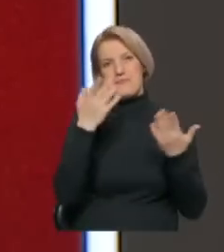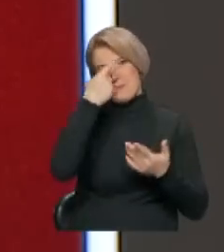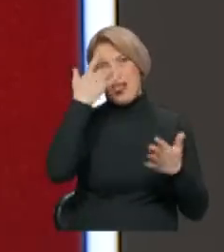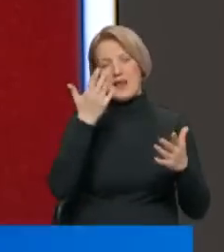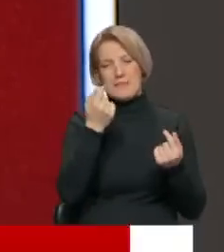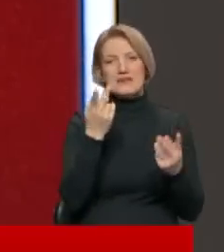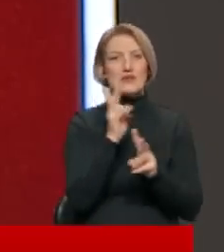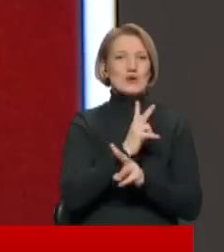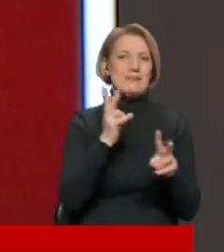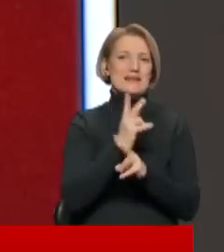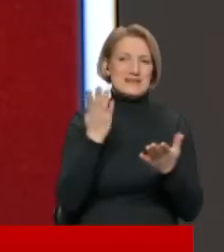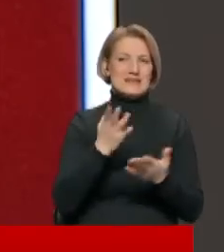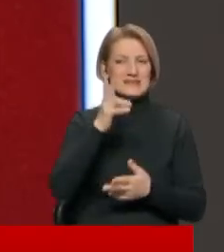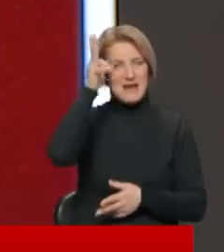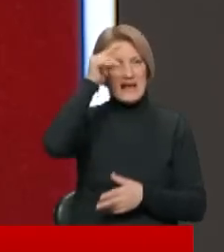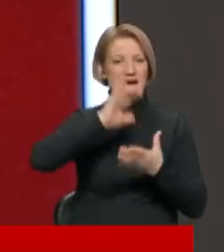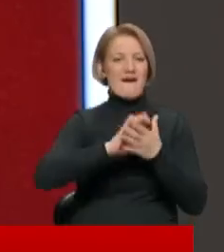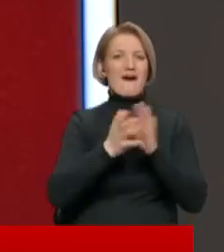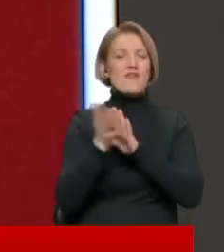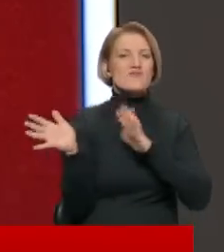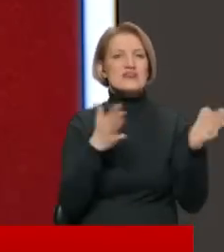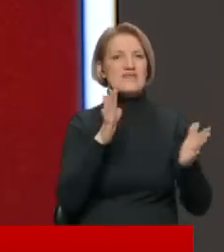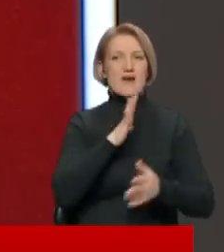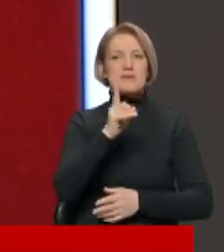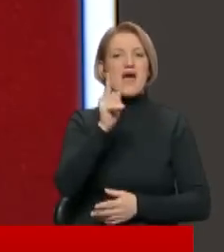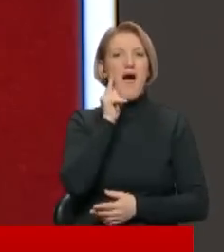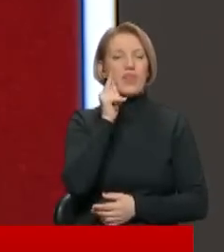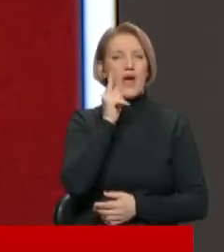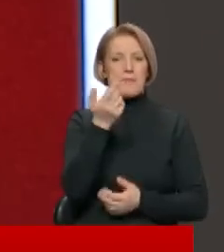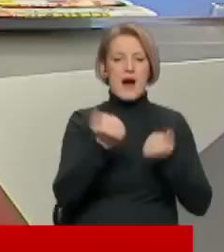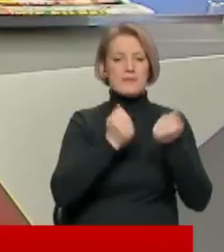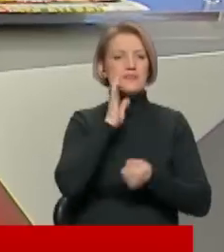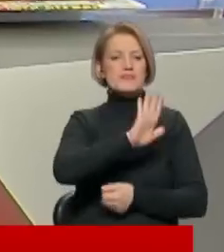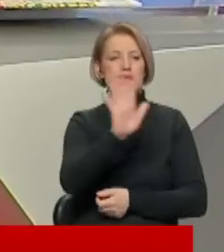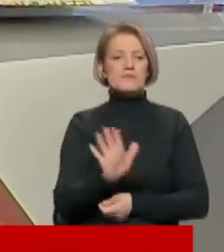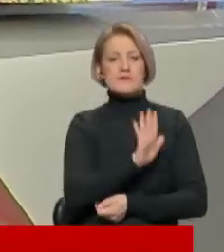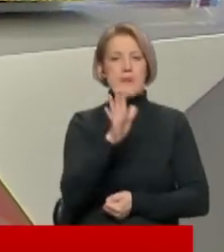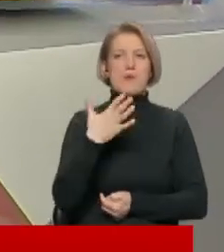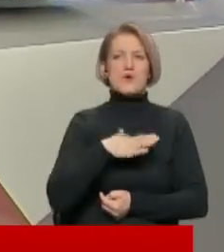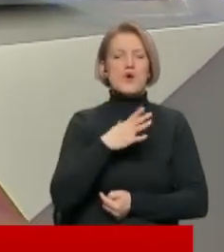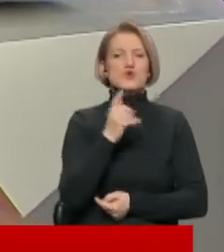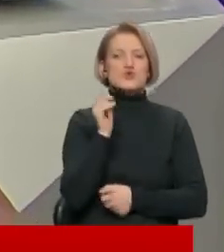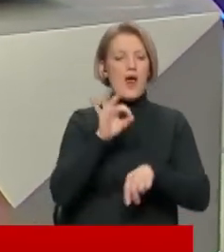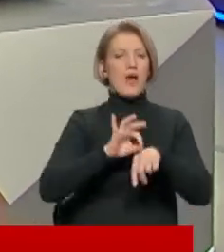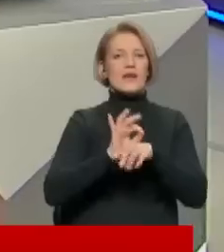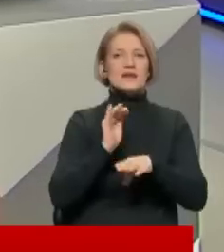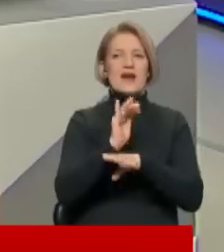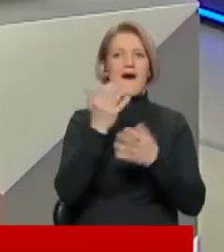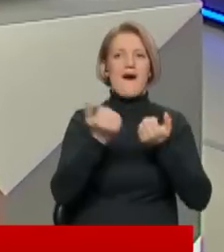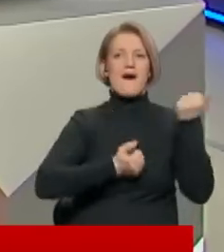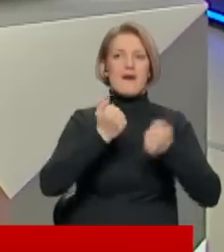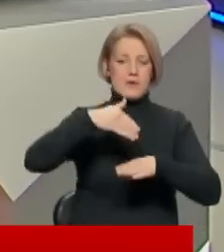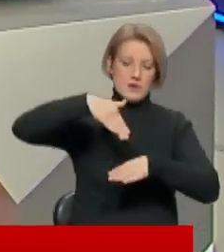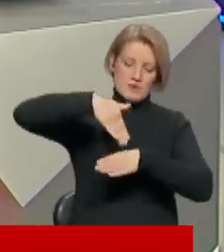gülümseyebiliriz diye Amerika'da kar fırtınası var demiştik bir adam arabasını temizlemek istiyor arabasını izlerken zor anlar yaşıyor Çünkü arabası bir